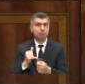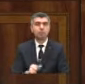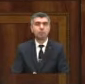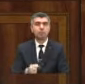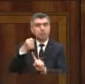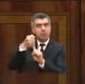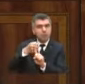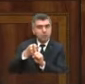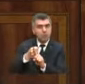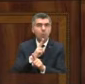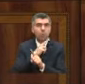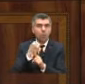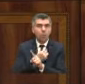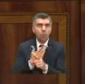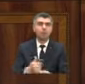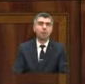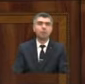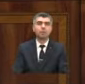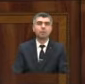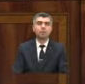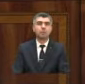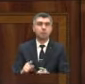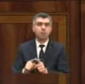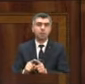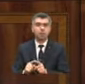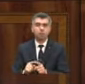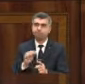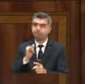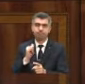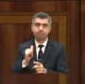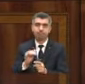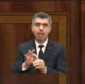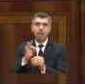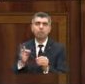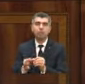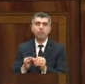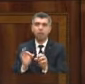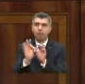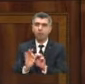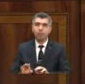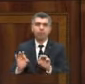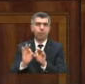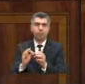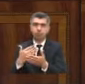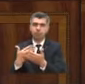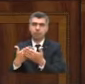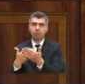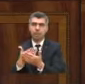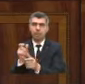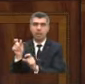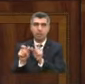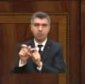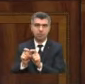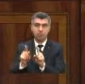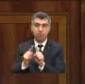المجهودات التي تقوم بها الحكومة، ولكن نقول بأنها غير كافية ولا تعطي النتائج المرجوة والأثر ديالها على المواطنين المغاربة. فالمنظومة